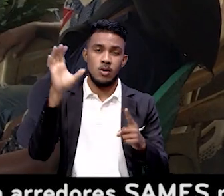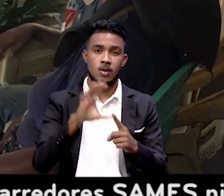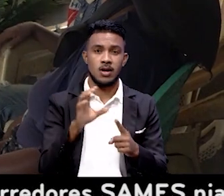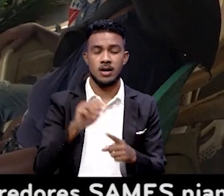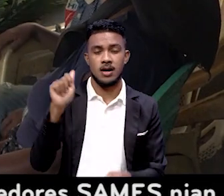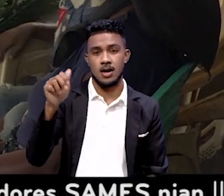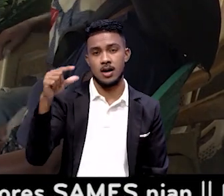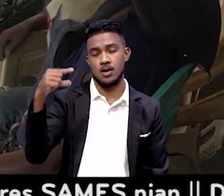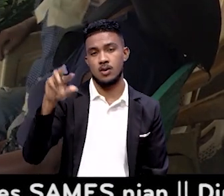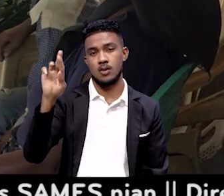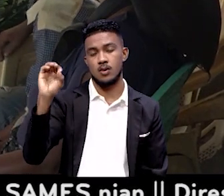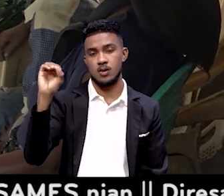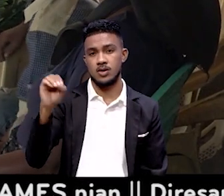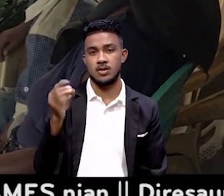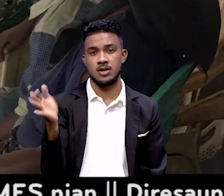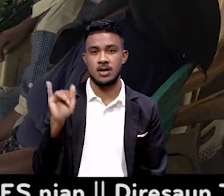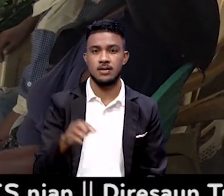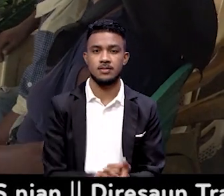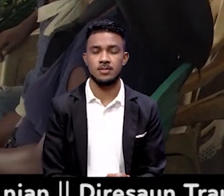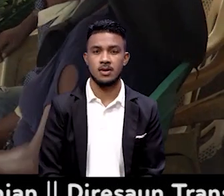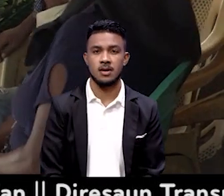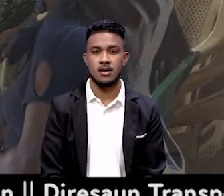ni yang narang kau nene kalau silu kita laos